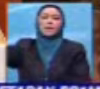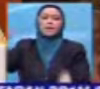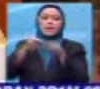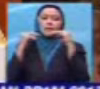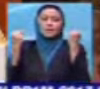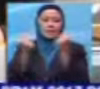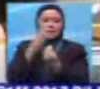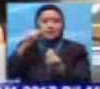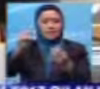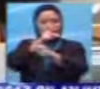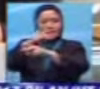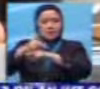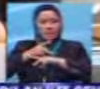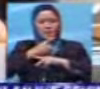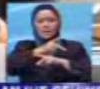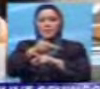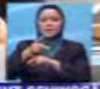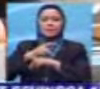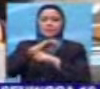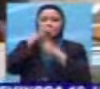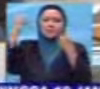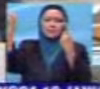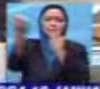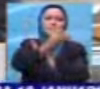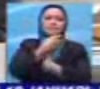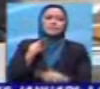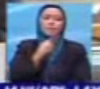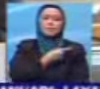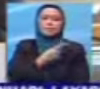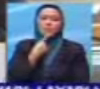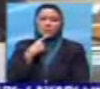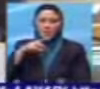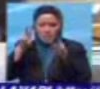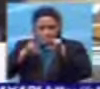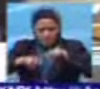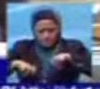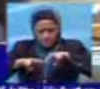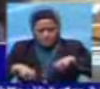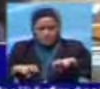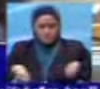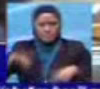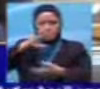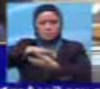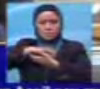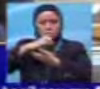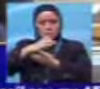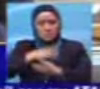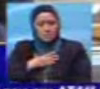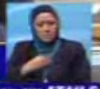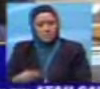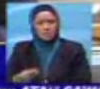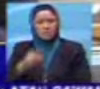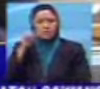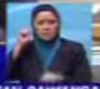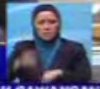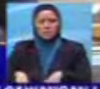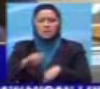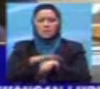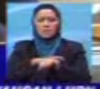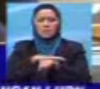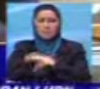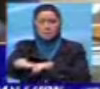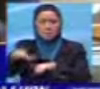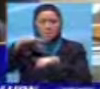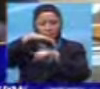our environment. Hasil kajian mendapati polistiren mengandungi tirena dan benzena yang boleh menjejaskan alam